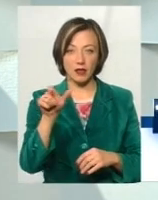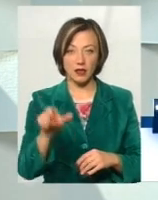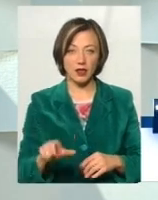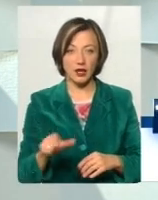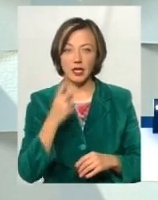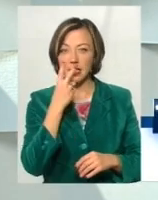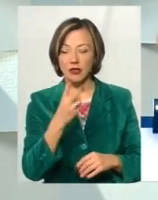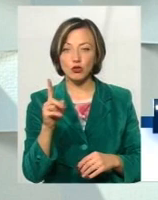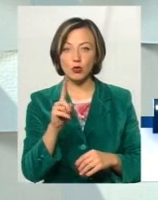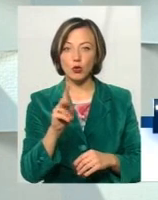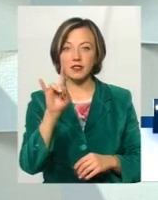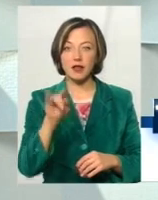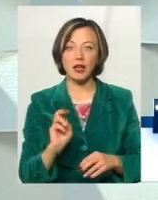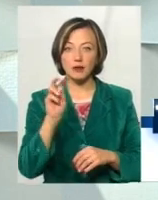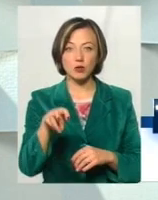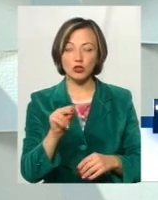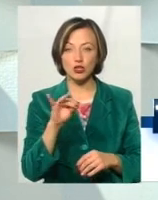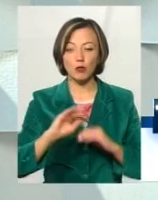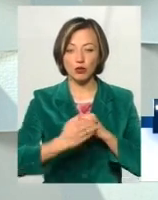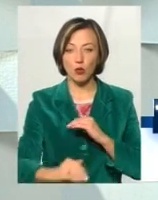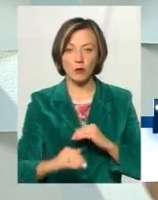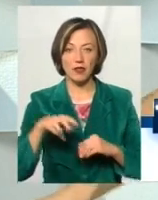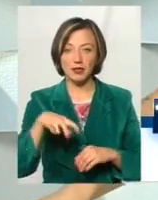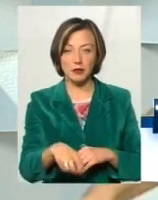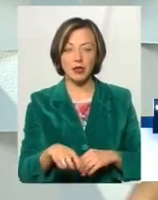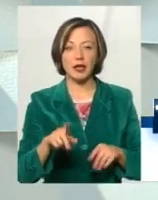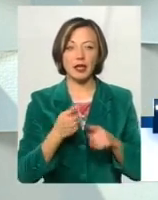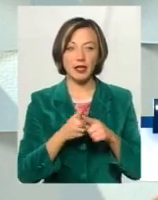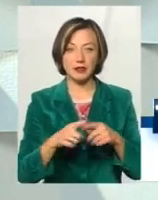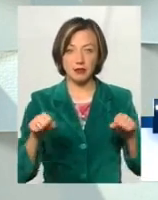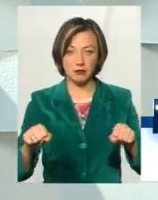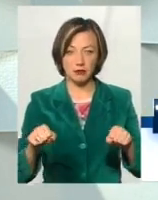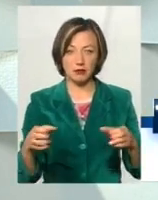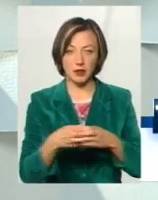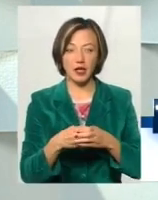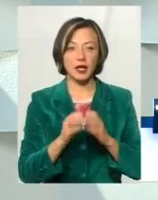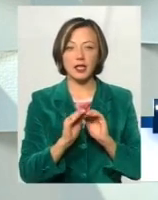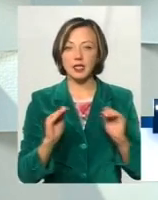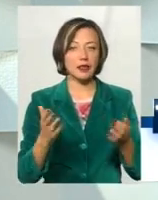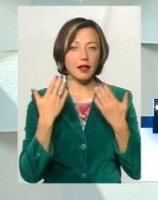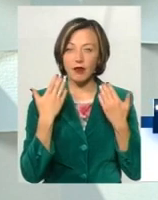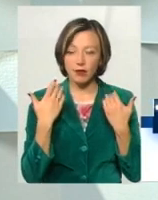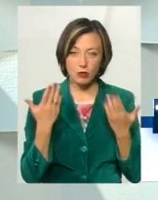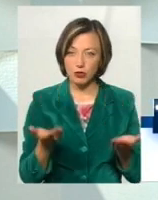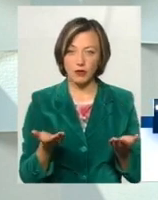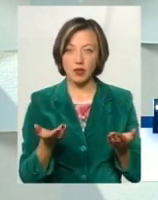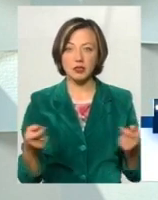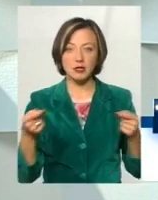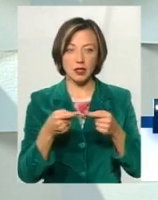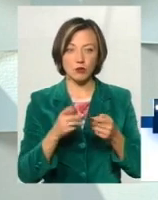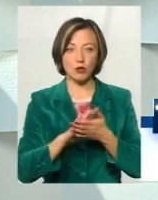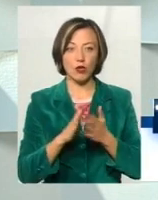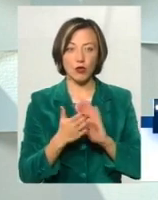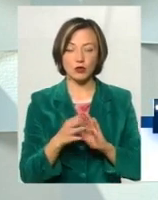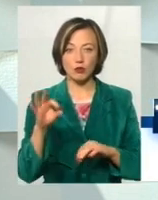вихователь дивиться, щоб хтось з вікна не стрибнув, чи по сходах не збіг, і тако їх тримає. Діти не відпочивають, згідно